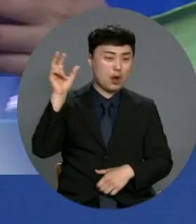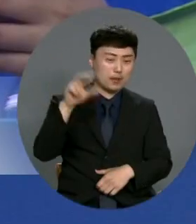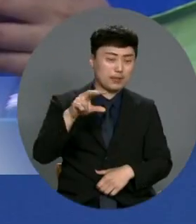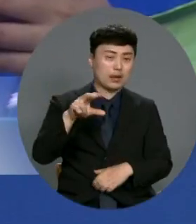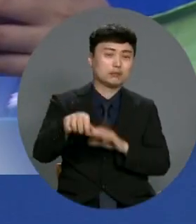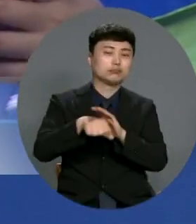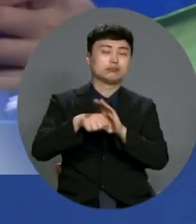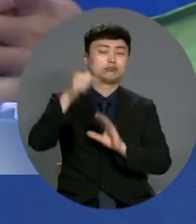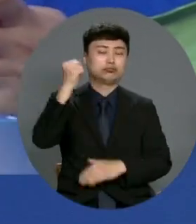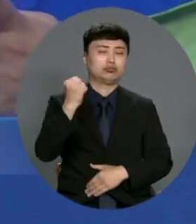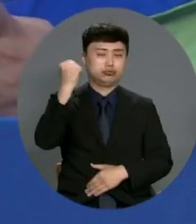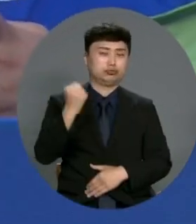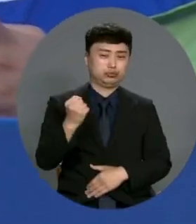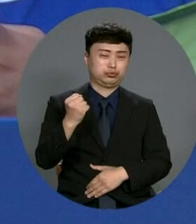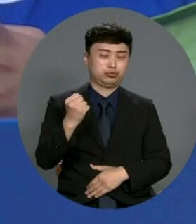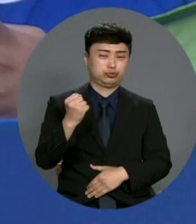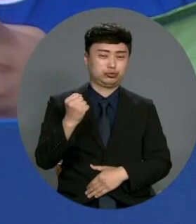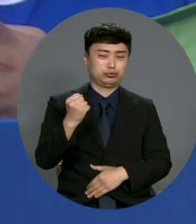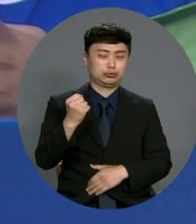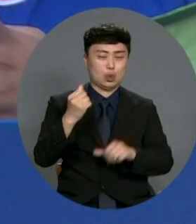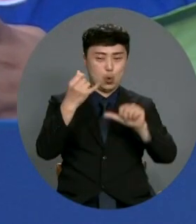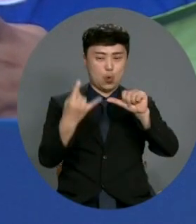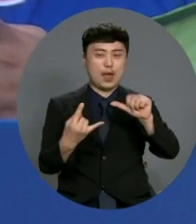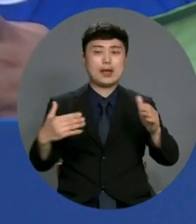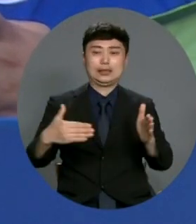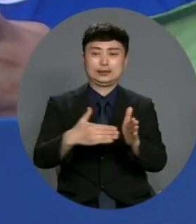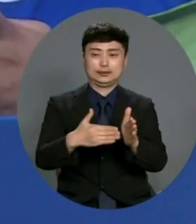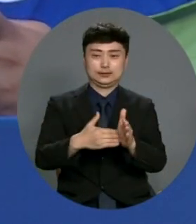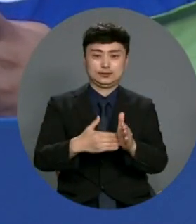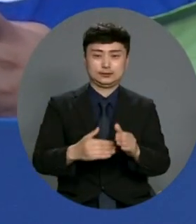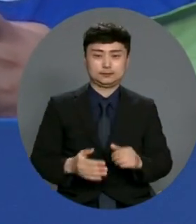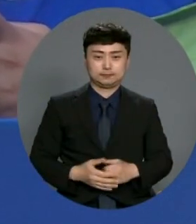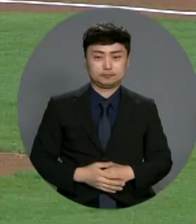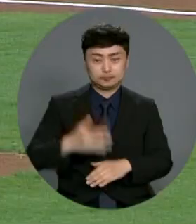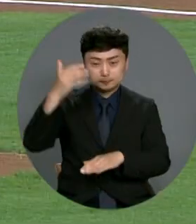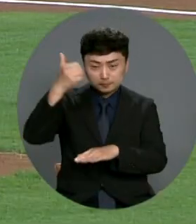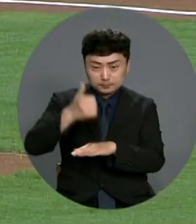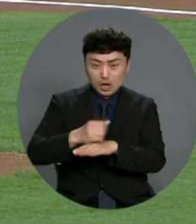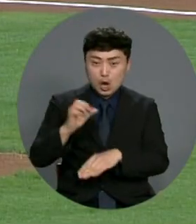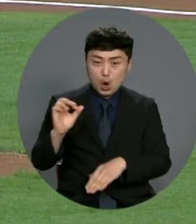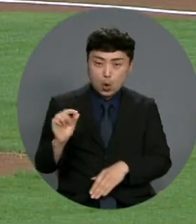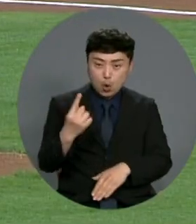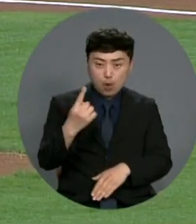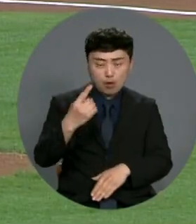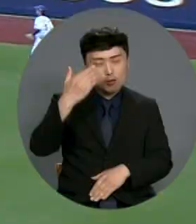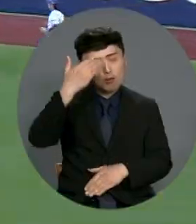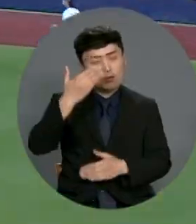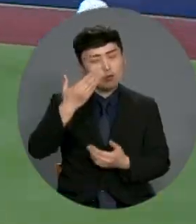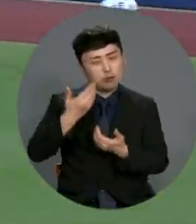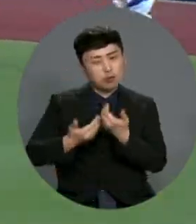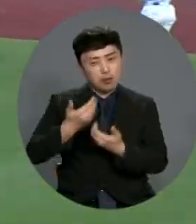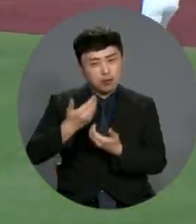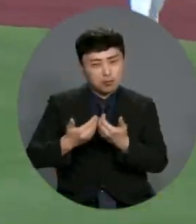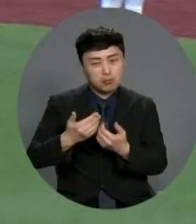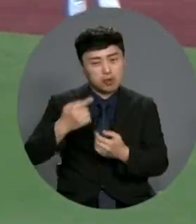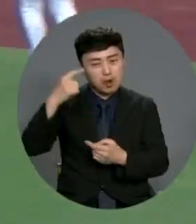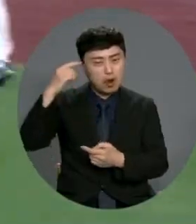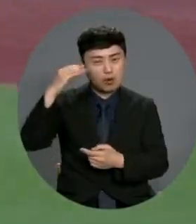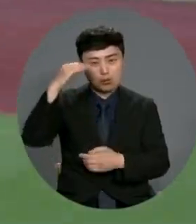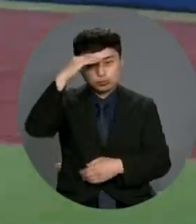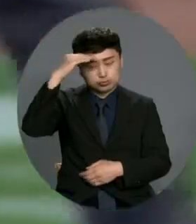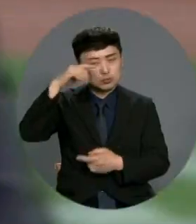범패로 자신의 첫 선발 등판을 마무리합니다. 마무리 오승환의 선발 등판이라는 낯선 모습에 팬들의 관심도